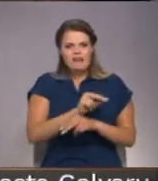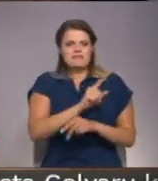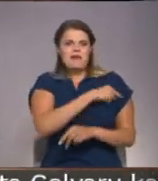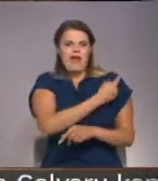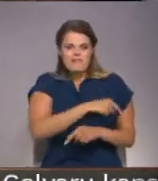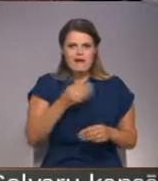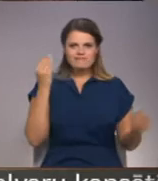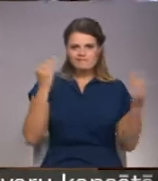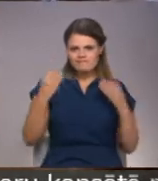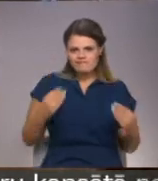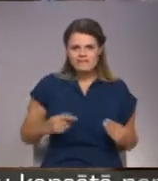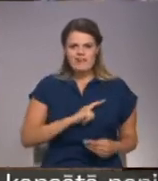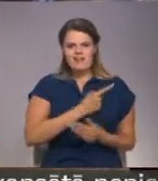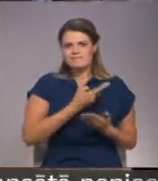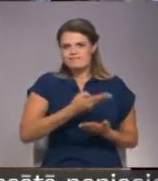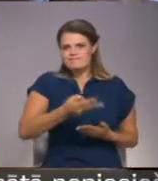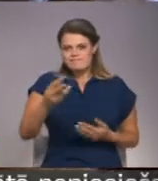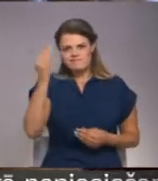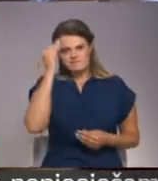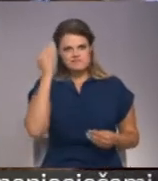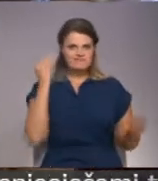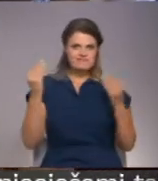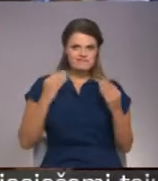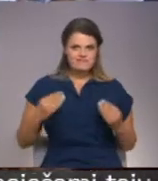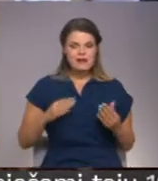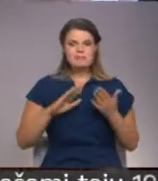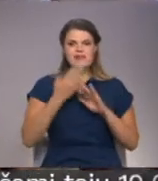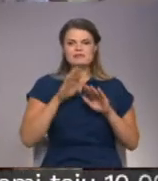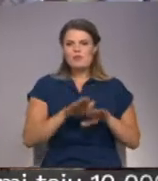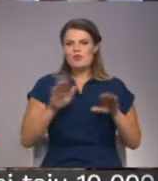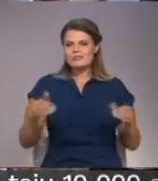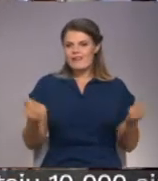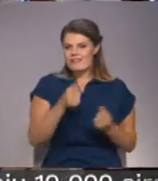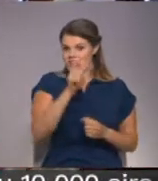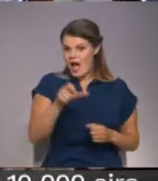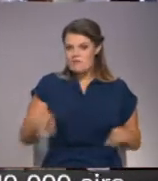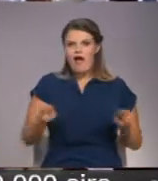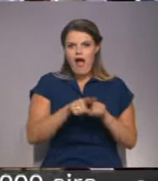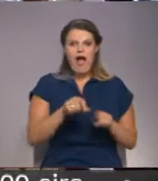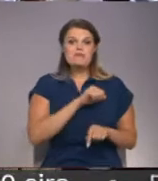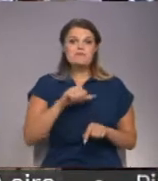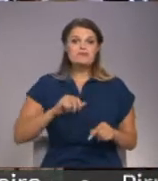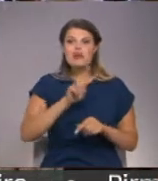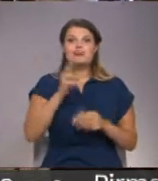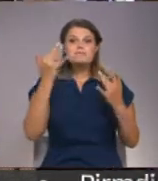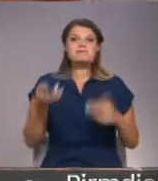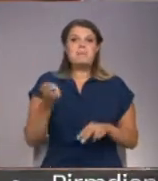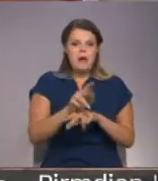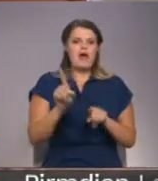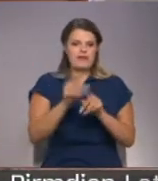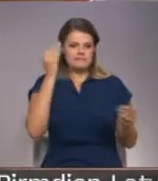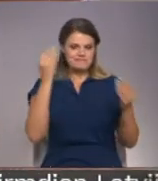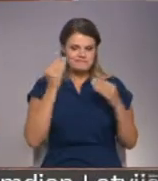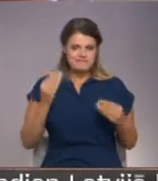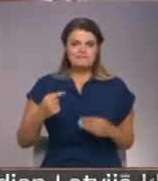māsu, brīvprātīgo un ievainoto karavīru lomās iejutās gan Durbes pils muzeja darbinieki, gan pasākuma apmeklētāji.